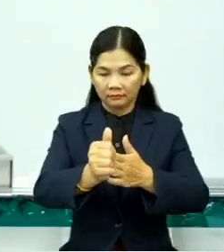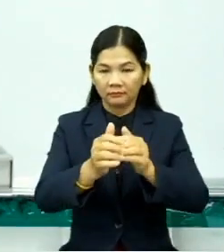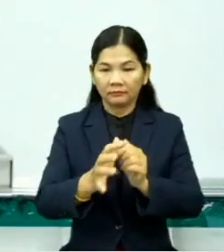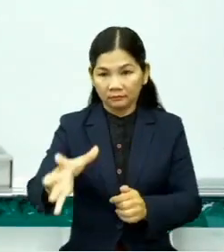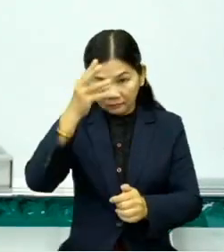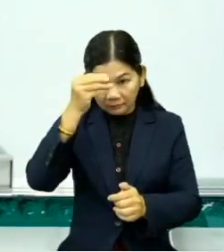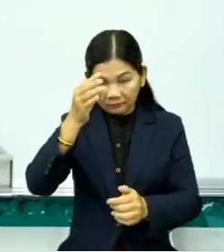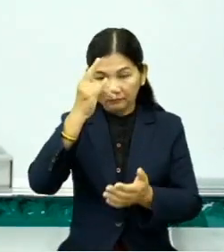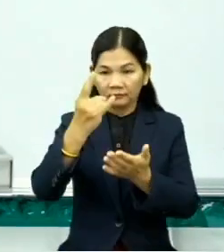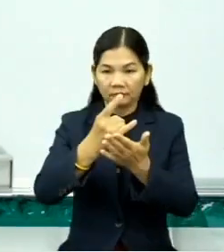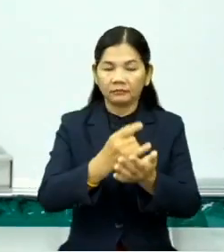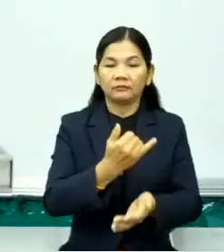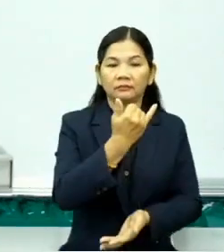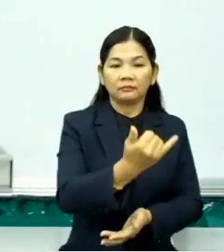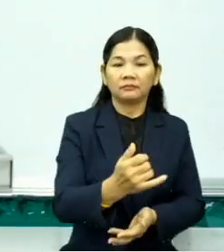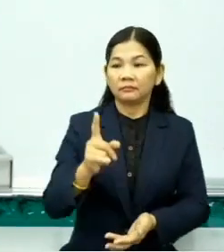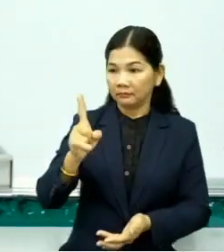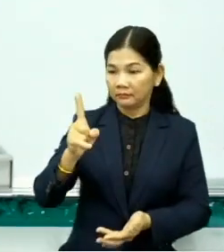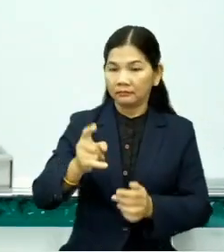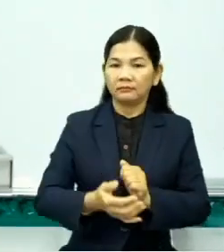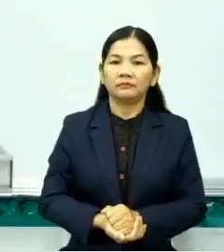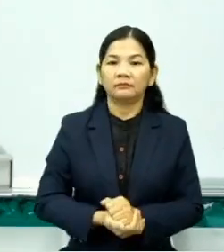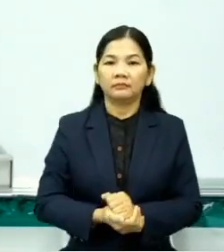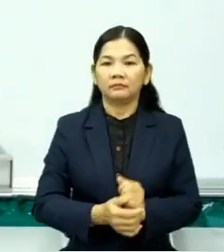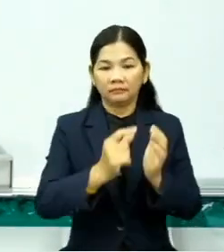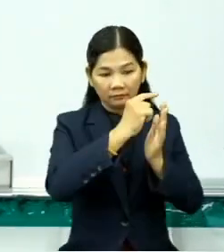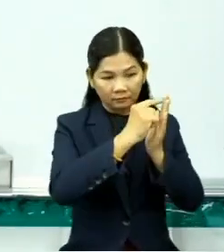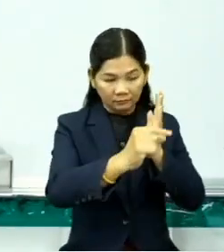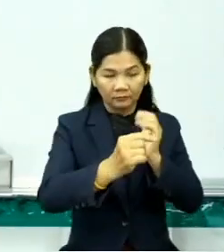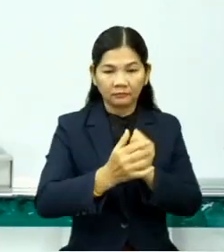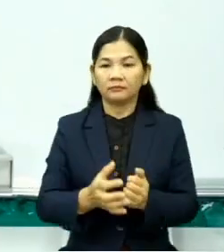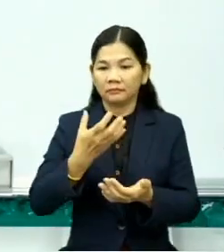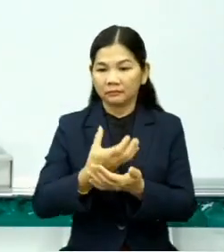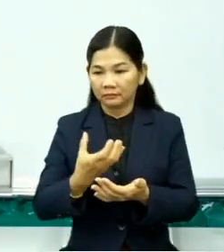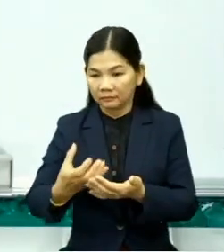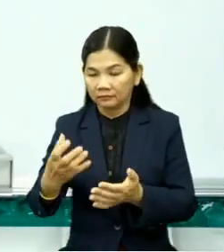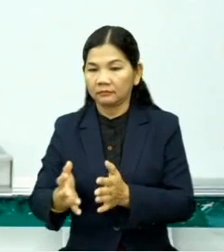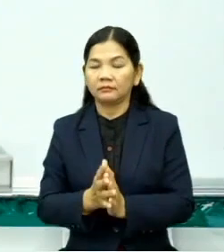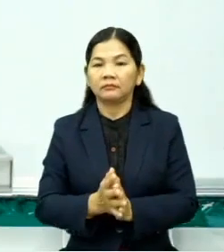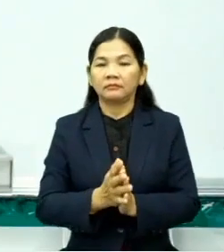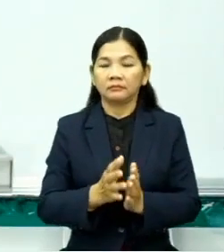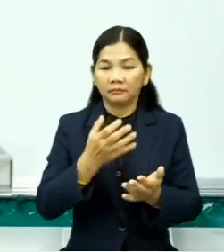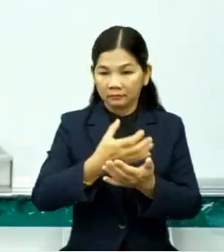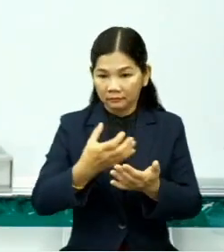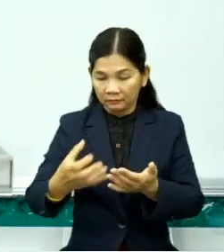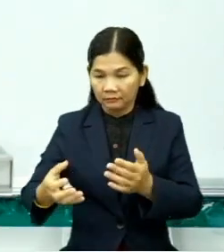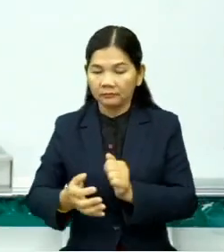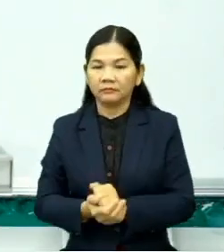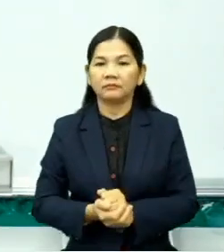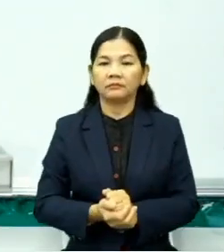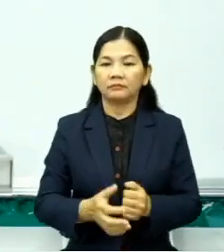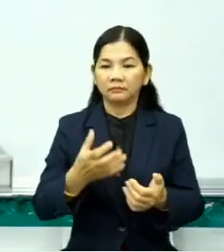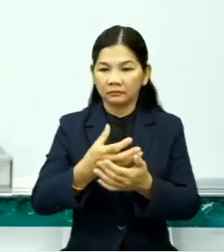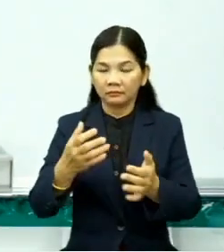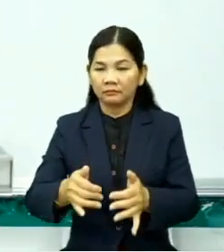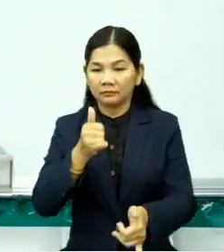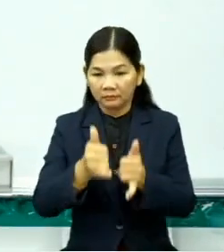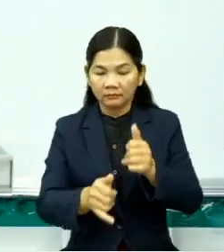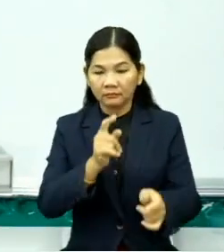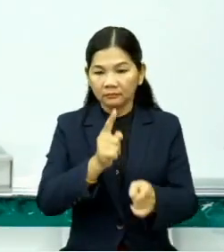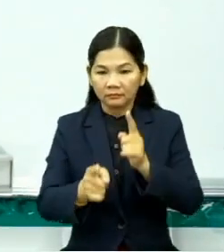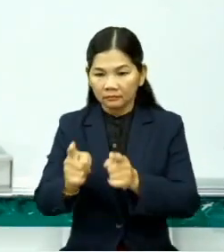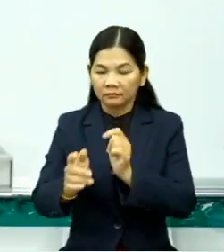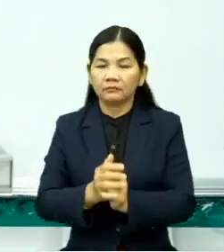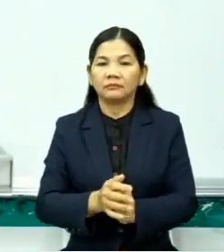សិក្សាមេរៀនទី61ណាកូនណាដែលមានចំណងជើងថាឧបករណ៍តន្ត្រីខ្មែរចាយើងបន្តណាកូនណាយើងបន្តមេរៀន